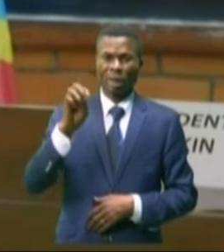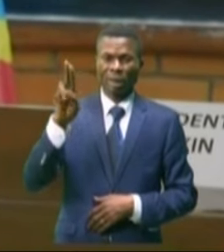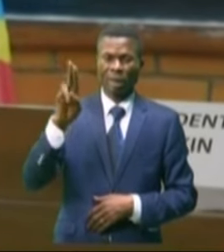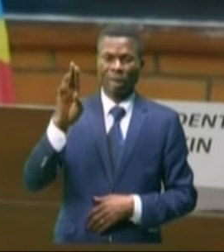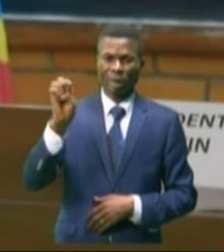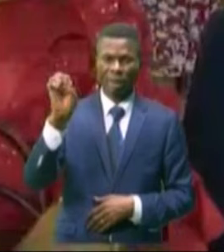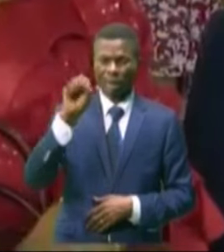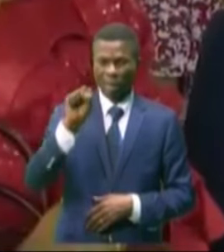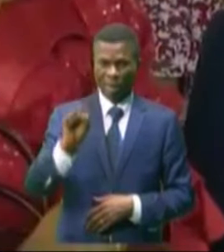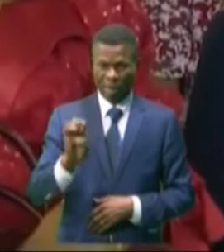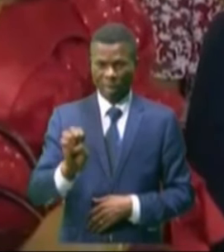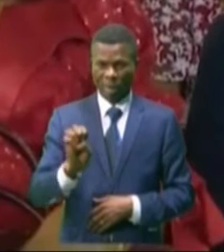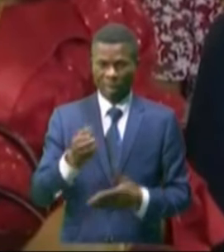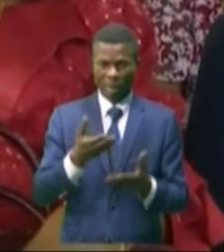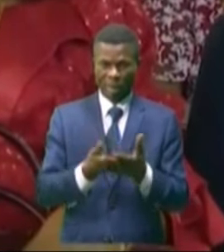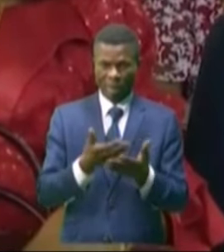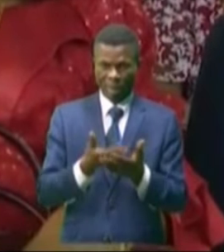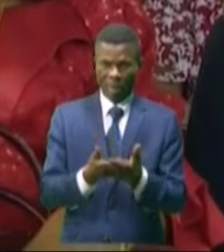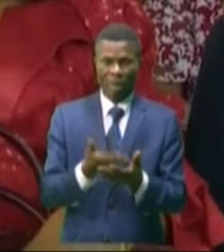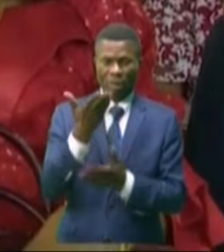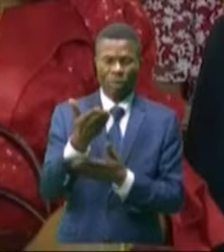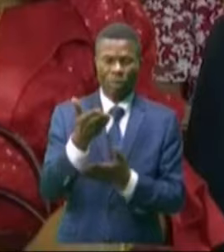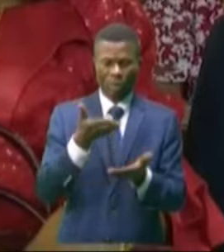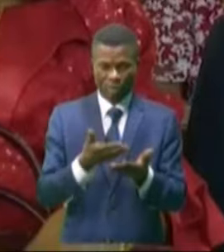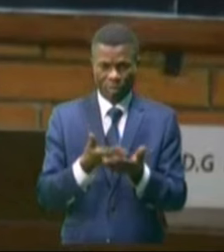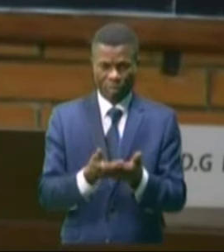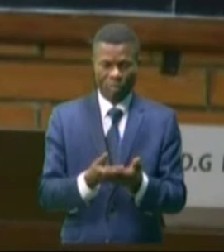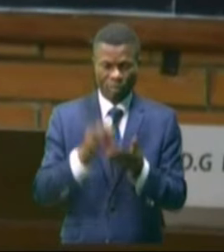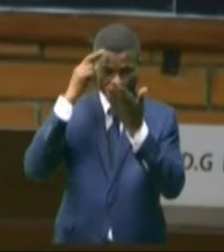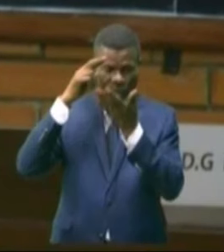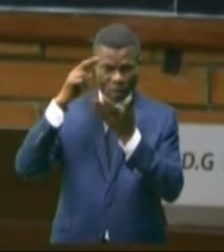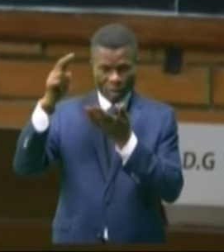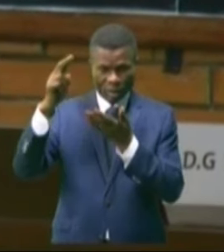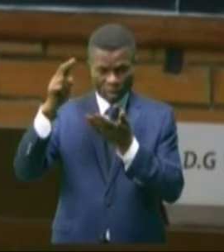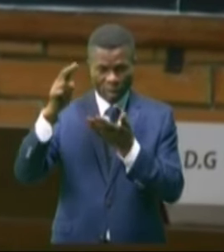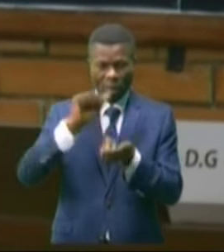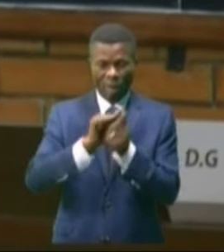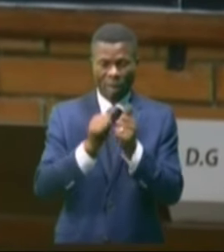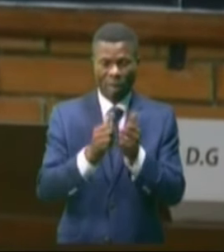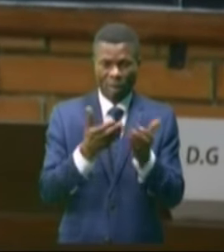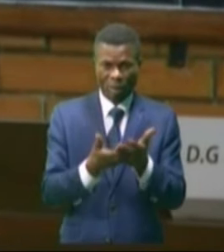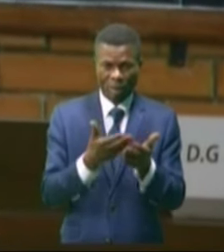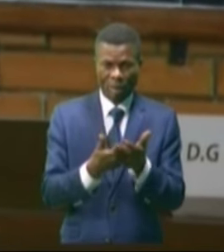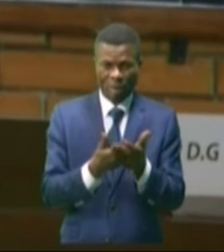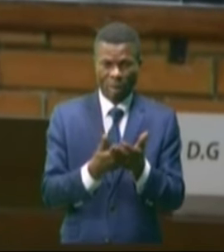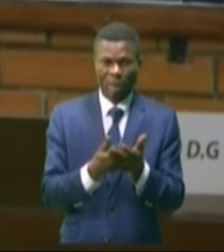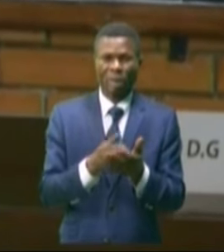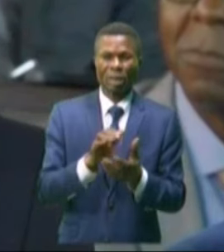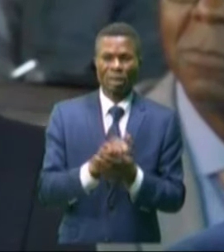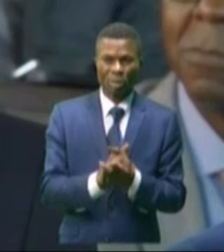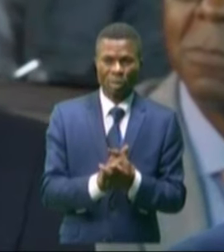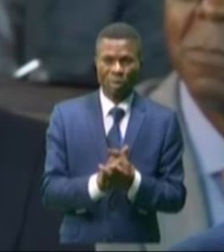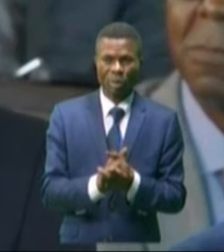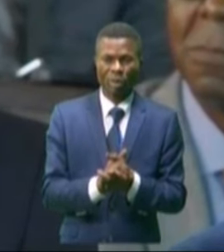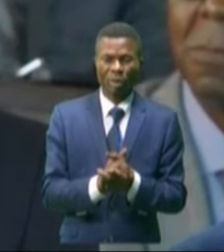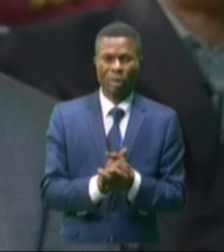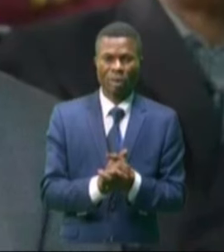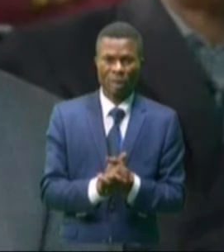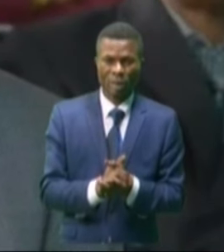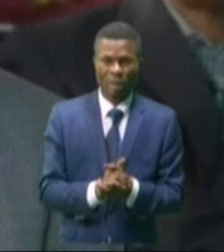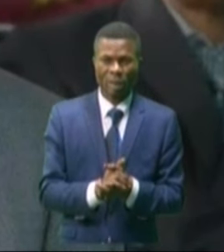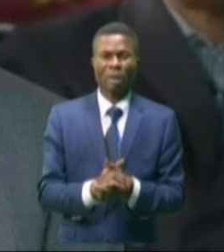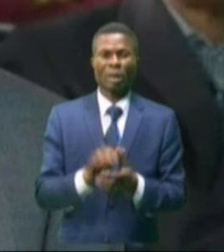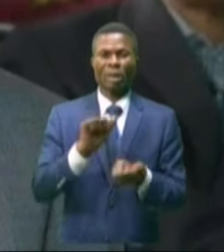nommée ministre de l'Enseignement supérieur et universitaire, une véritable vertèbre de ce secteur. Dans son